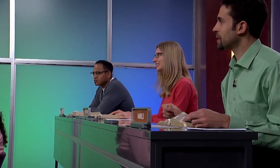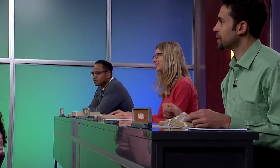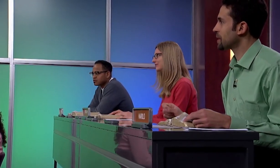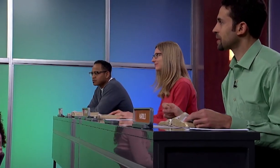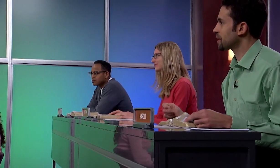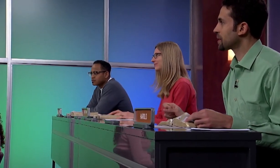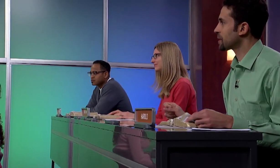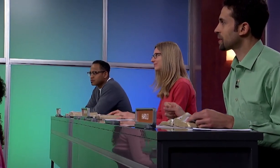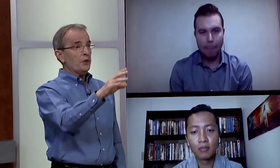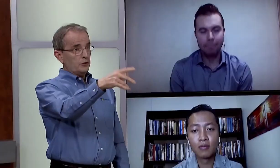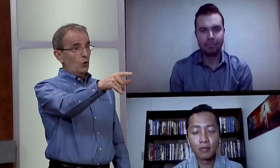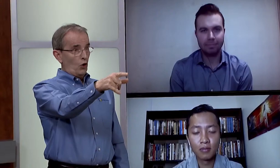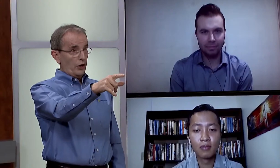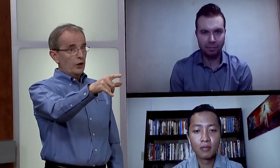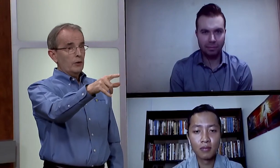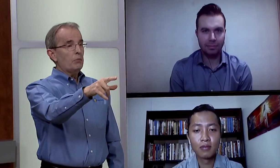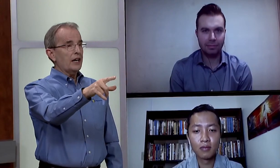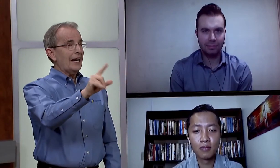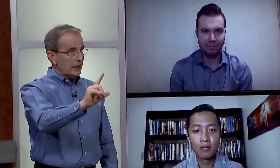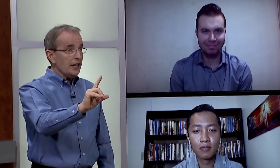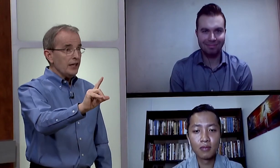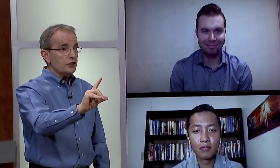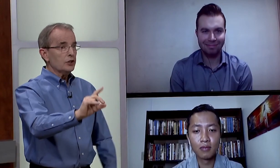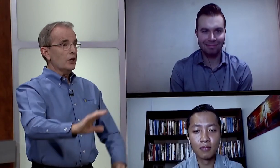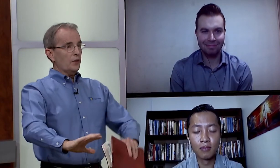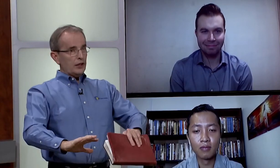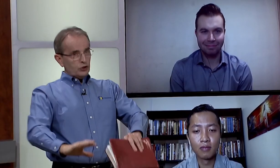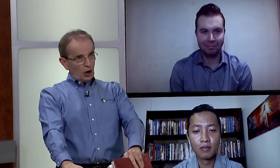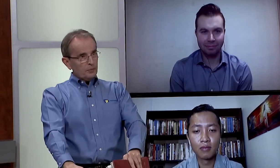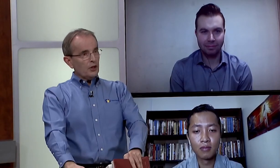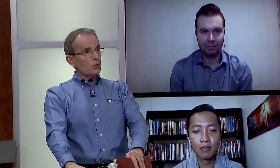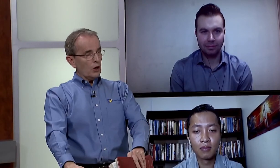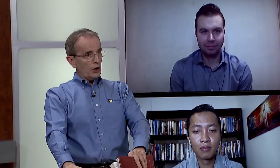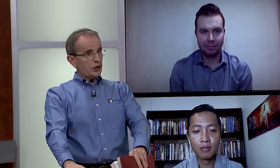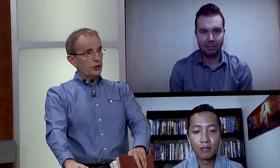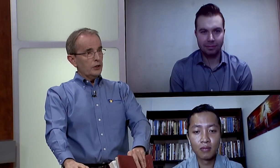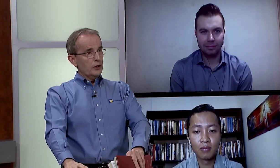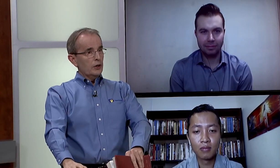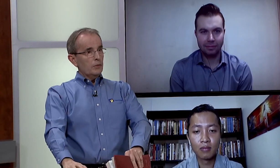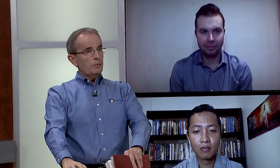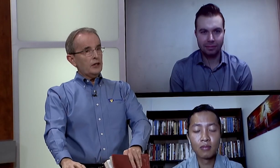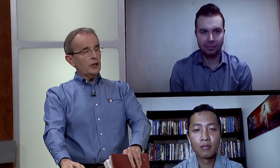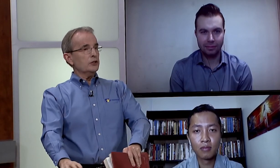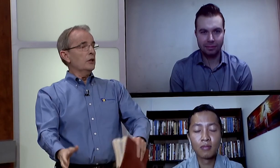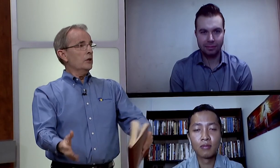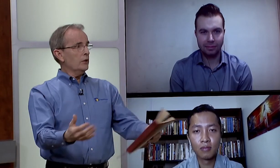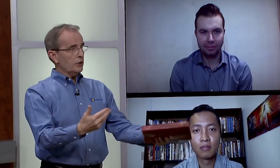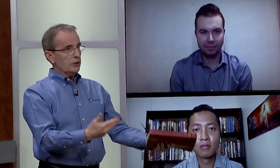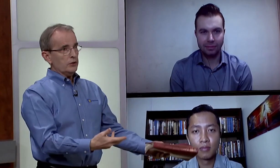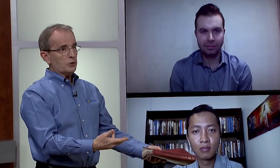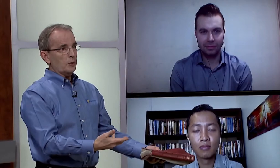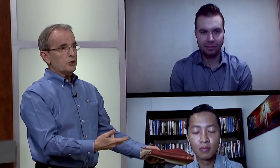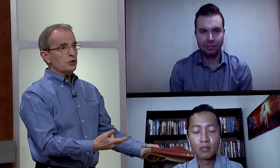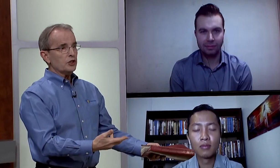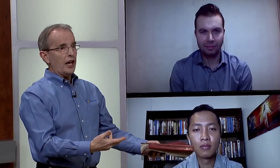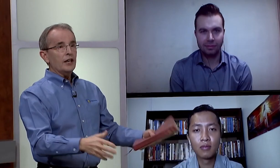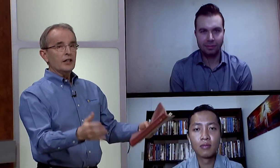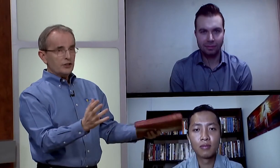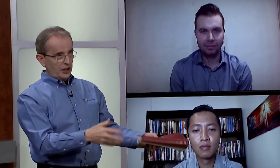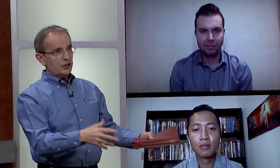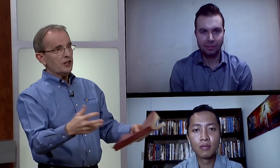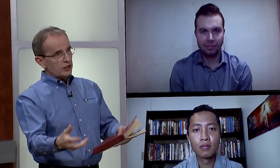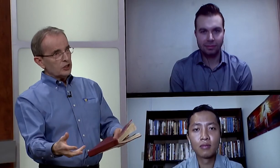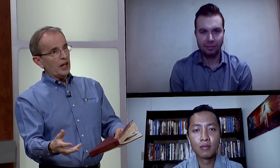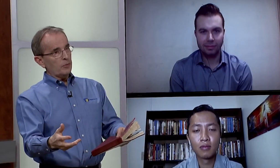Miejmy nadzieję, że odpoczęły także duchowo, ale możemy być pewni, że przynajmniej zaniechały pracy, żeby uszanować Boże